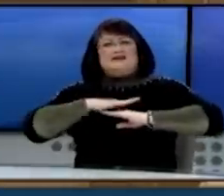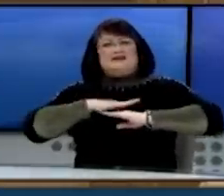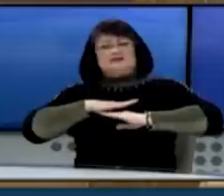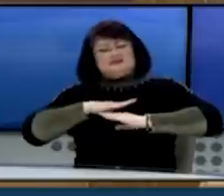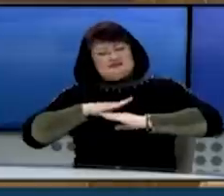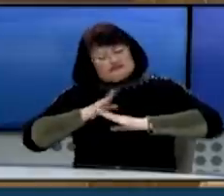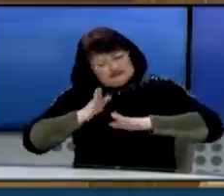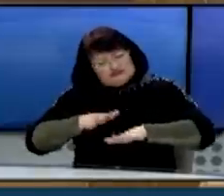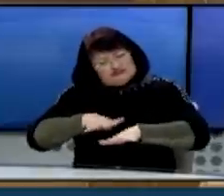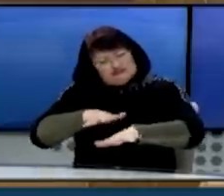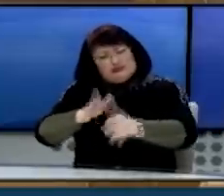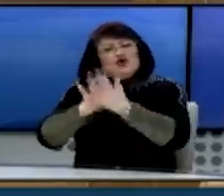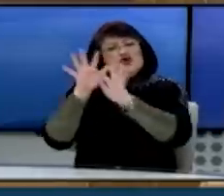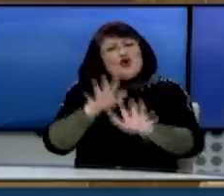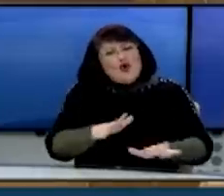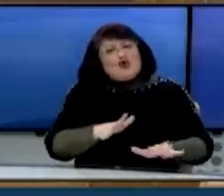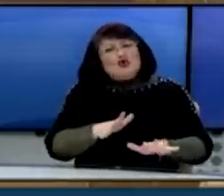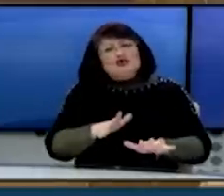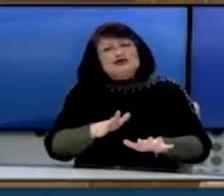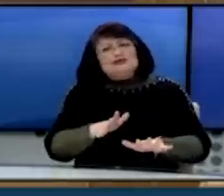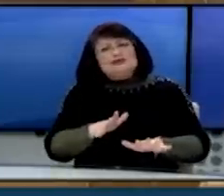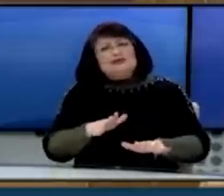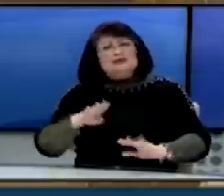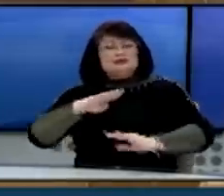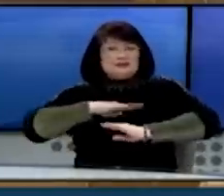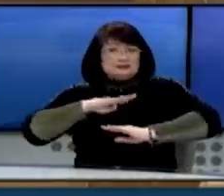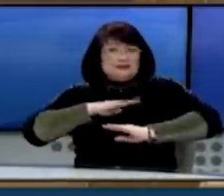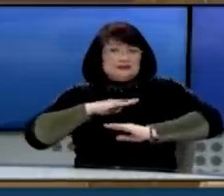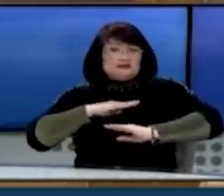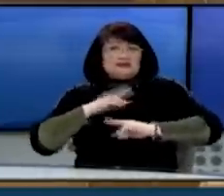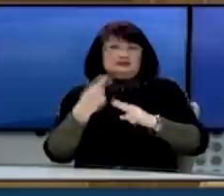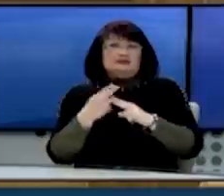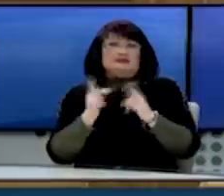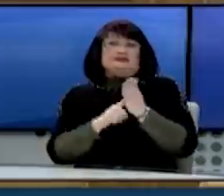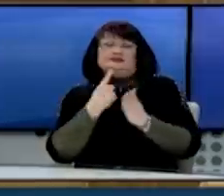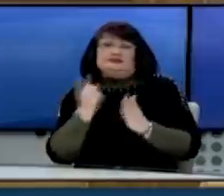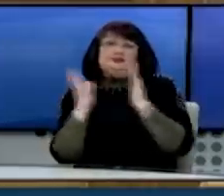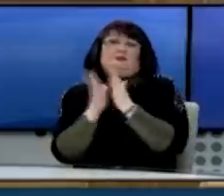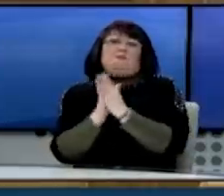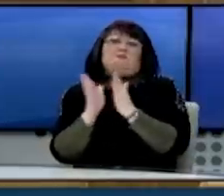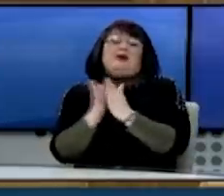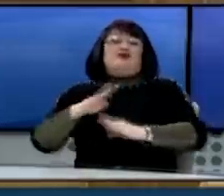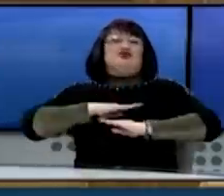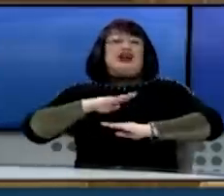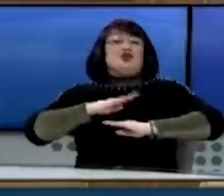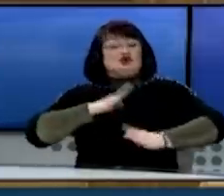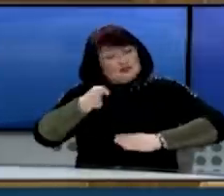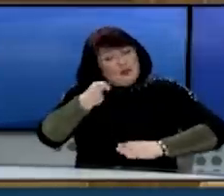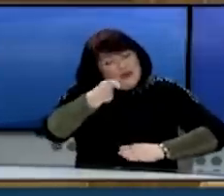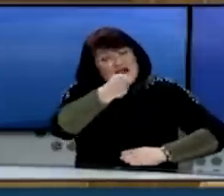περπατώντας χιλιόμετρα μέσα στο χιόνι, που και σε αυτά τα παιδιά βέβαια μετά αξίζει μπράβο για αυτό που